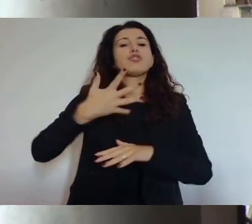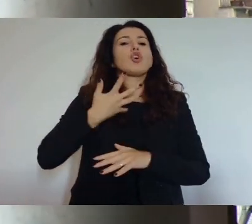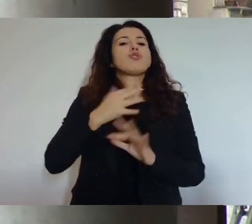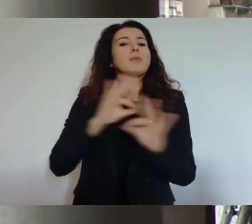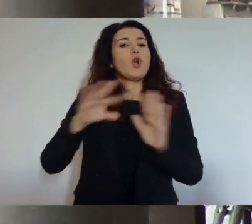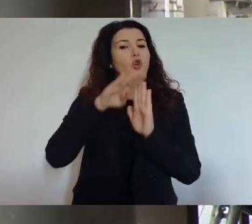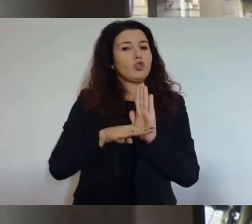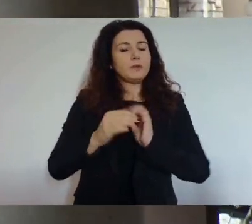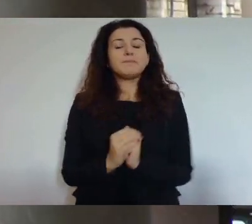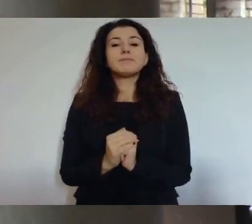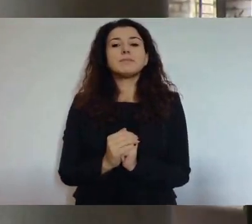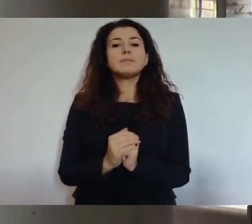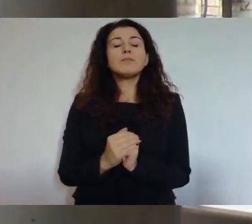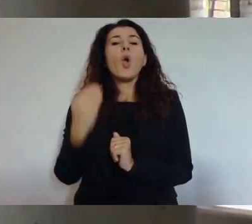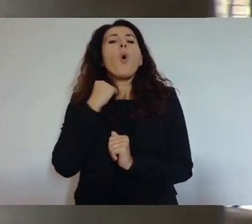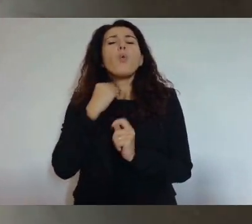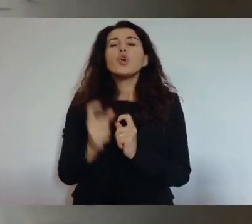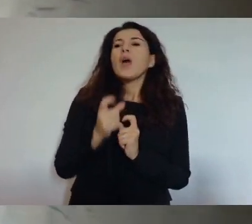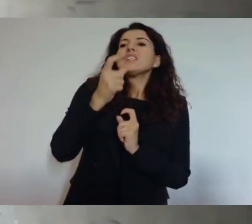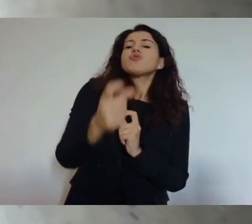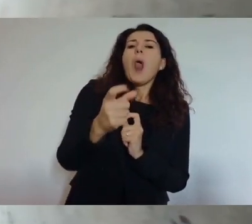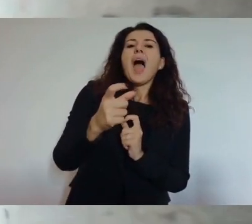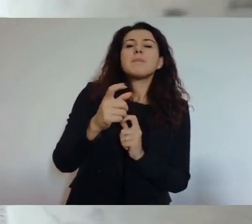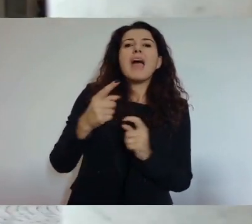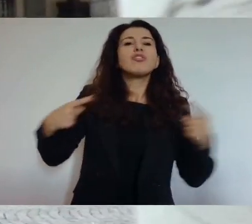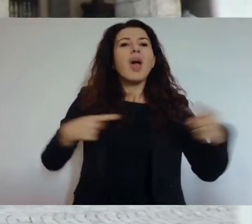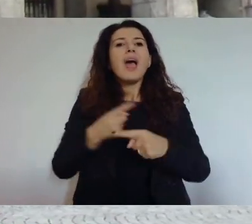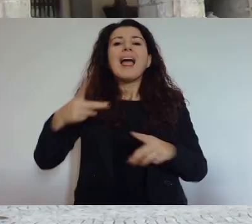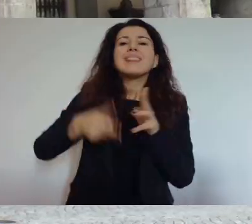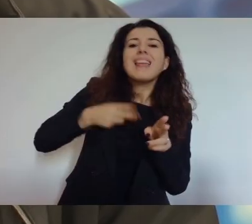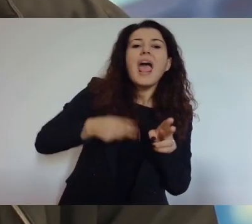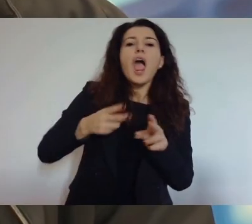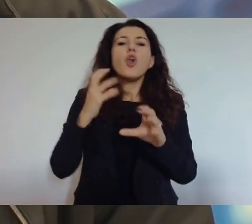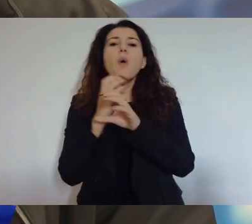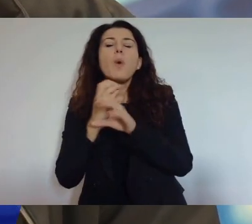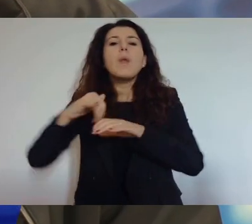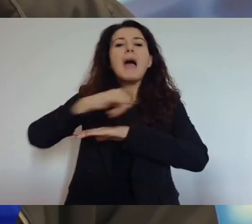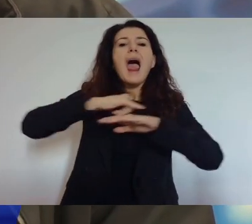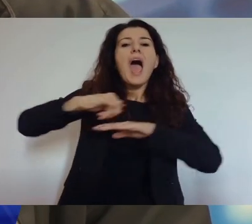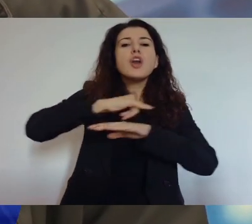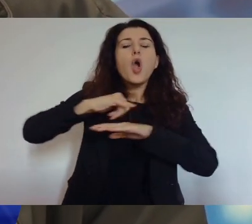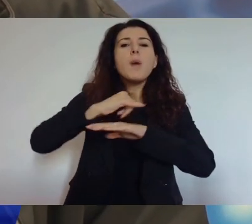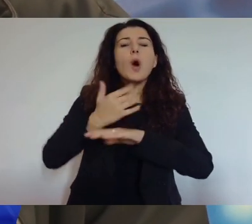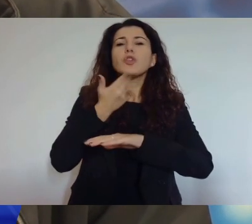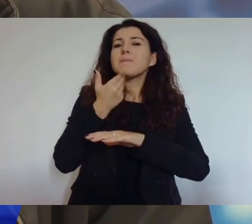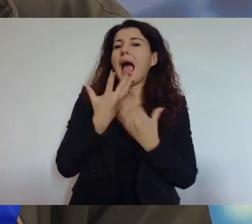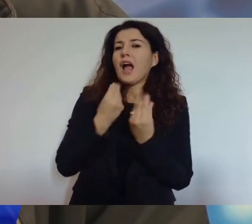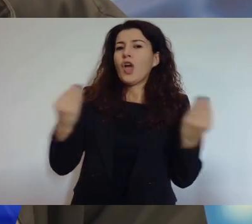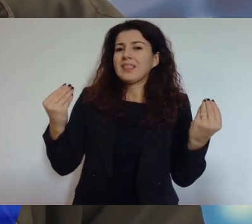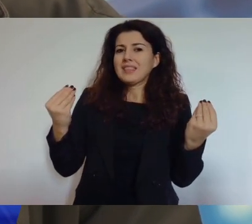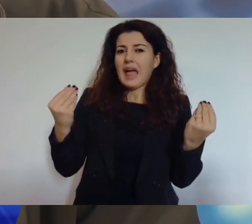nelle scalette voglio re cuneo dall'isolamento potenziando spostamenti con i treni pullman aeroporti con varie coincidenze